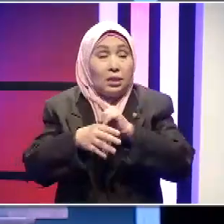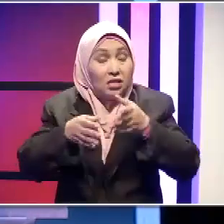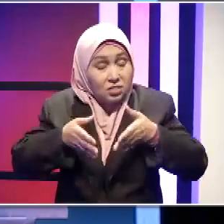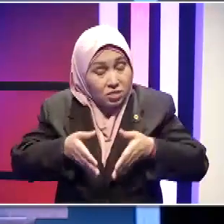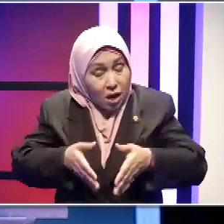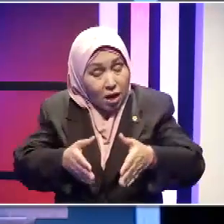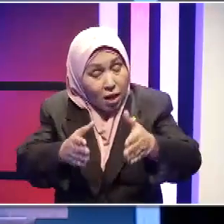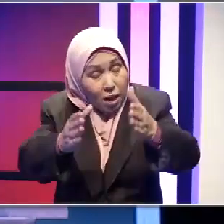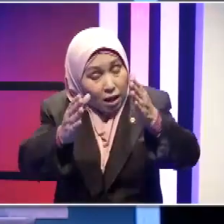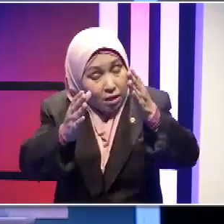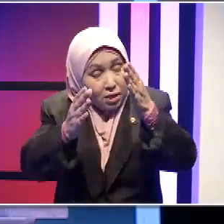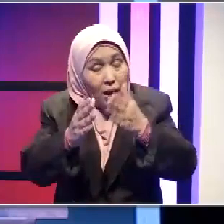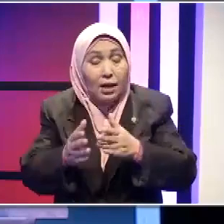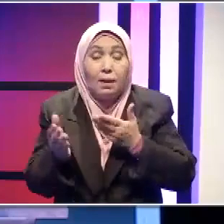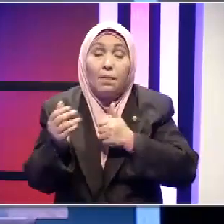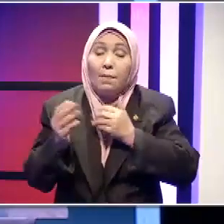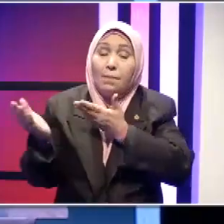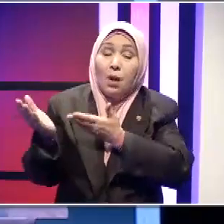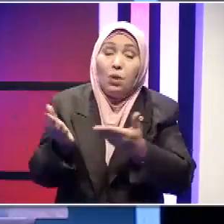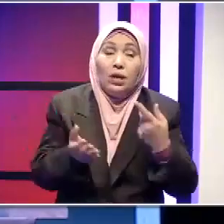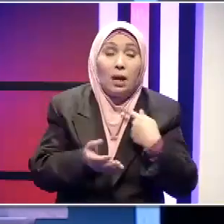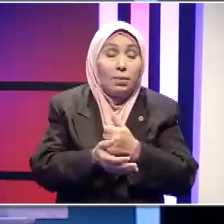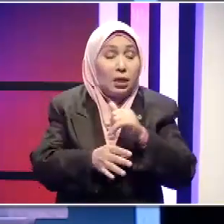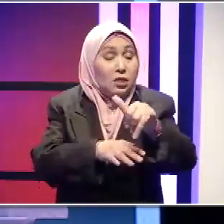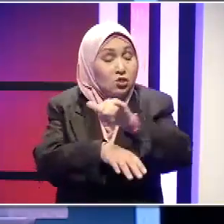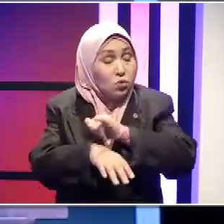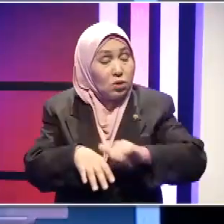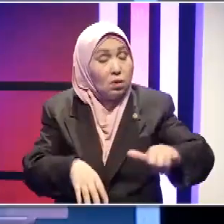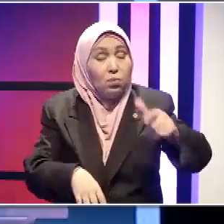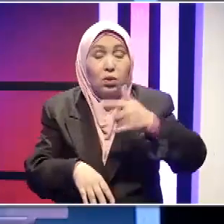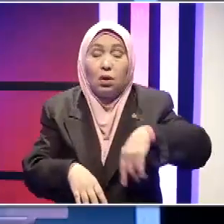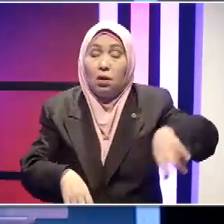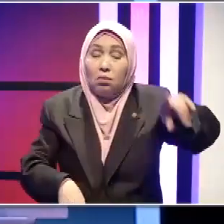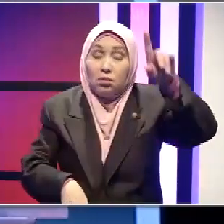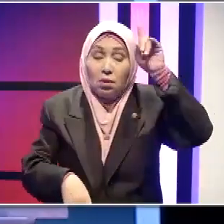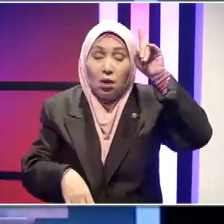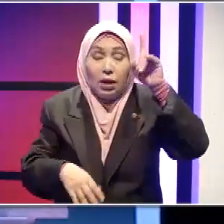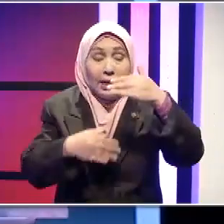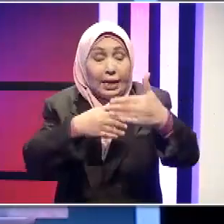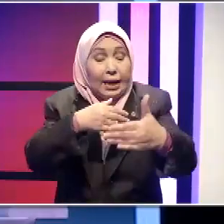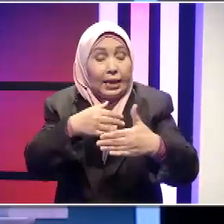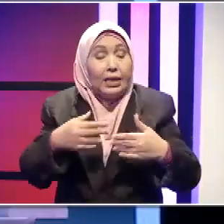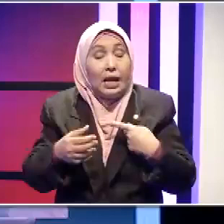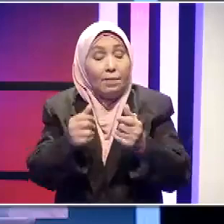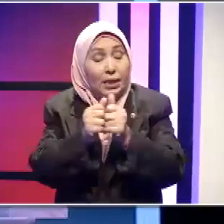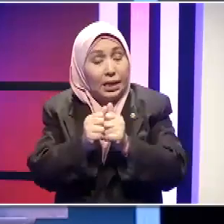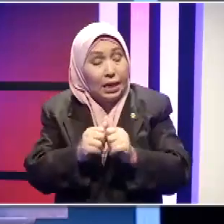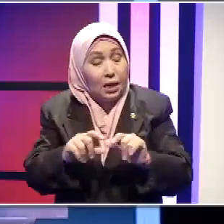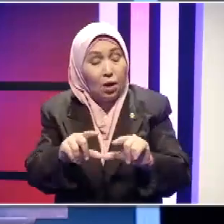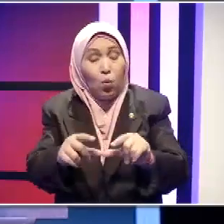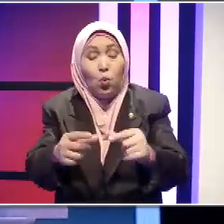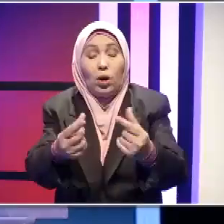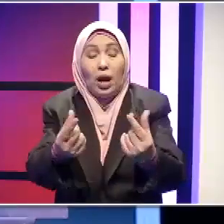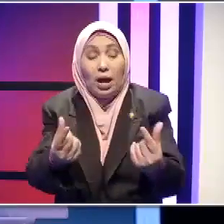jalan yang akan membawa kami ke surga-mu Ya Allah dekatkan ini dengan Alvaro